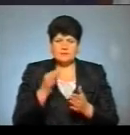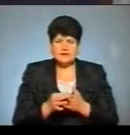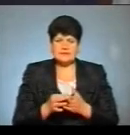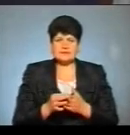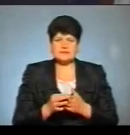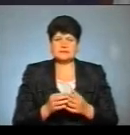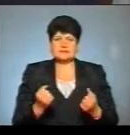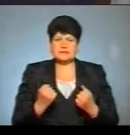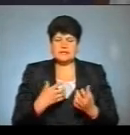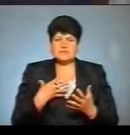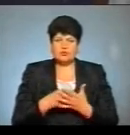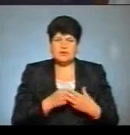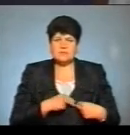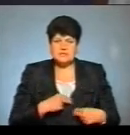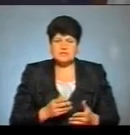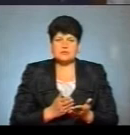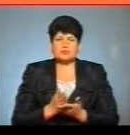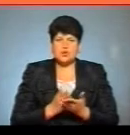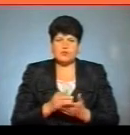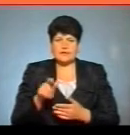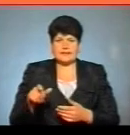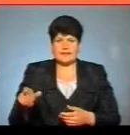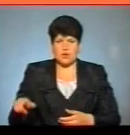безпеку своїх працівників, за безпеку обслуговування тернополян.